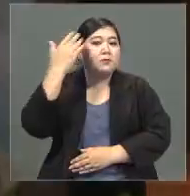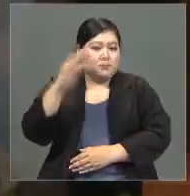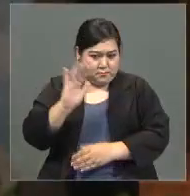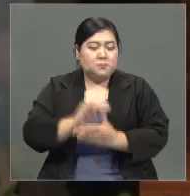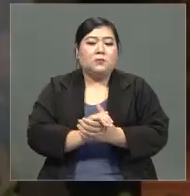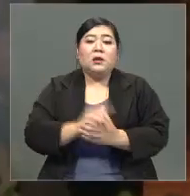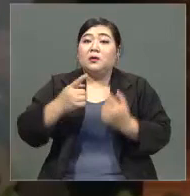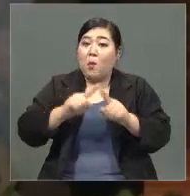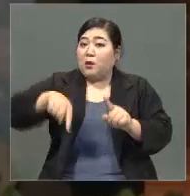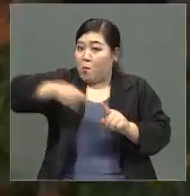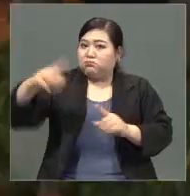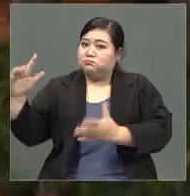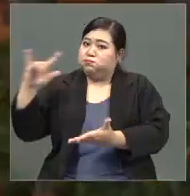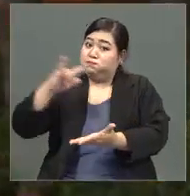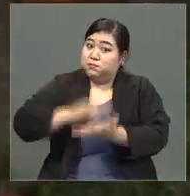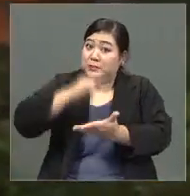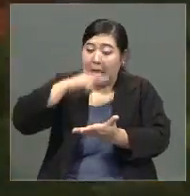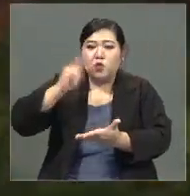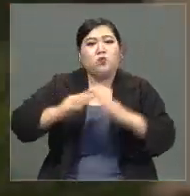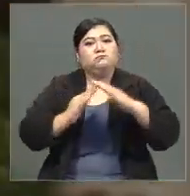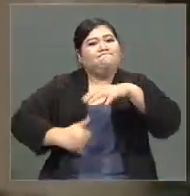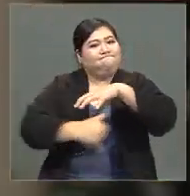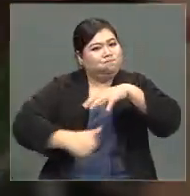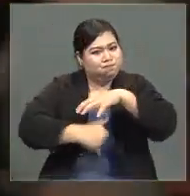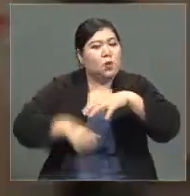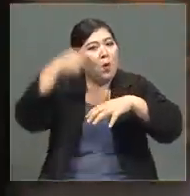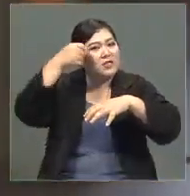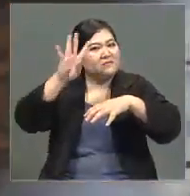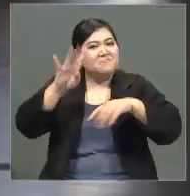State Quarantine เช่นเดียวกับคนอื่นๆยืนยันนะคะคือทห